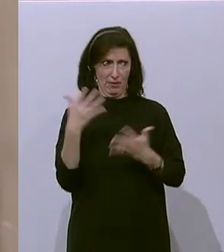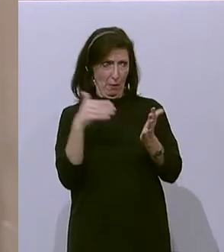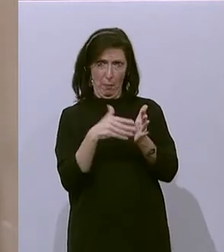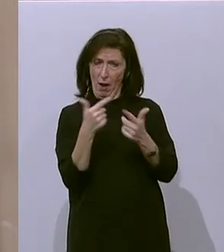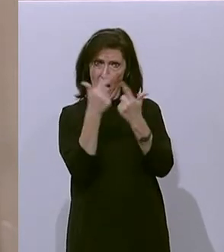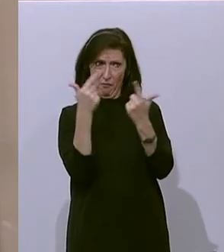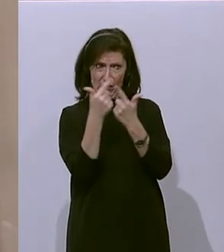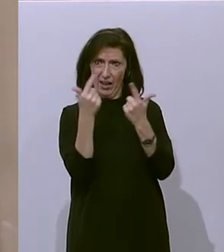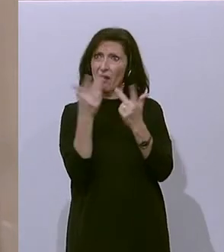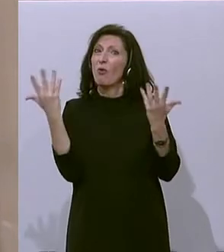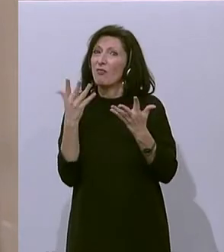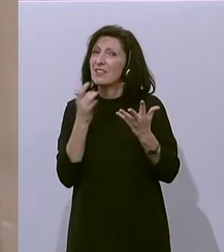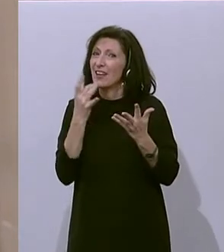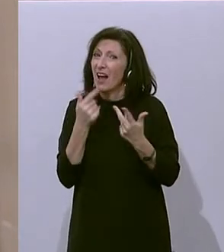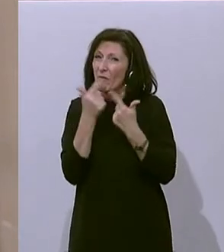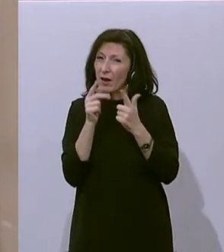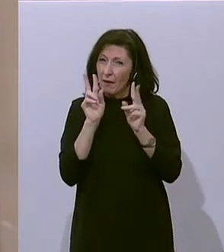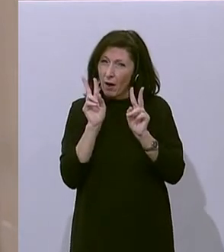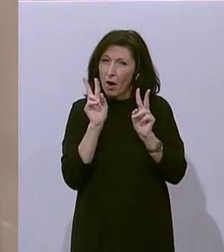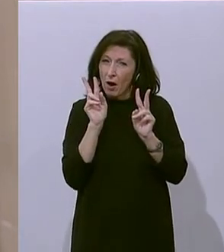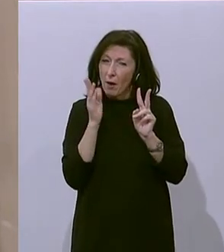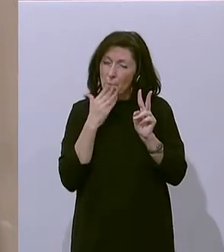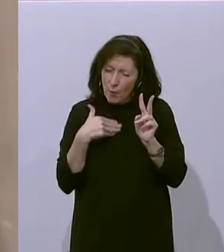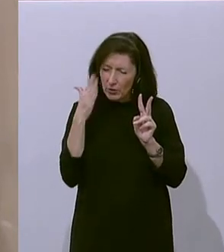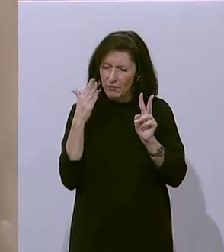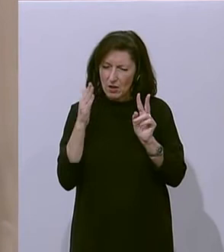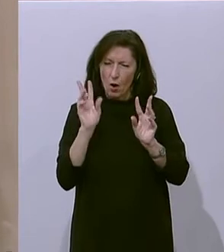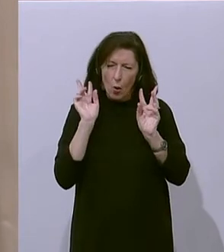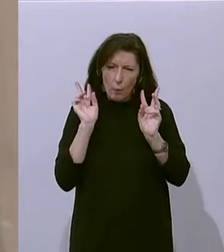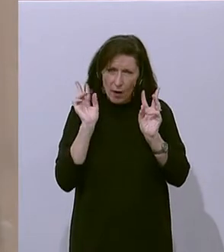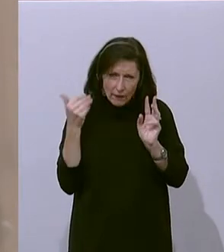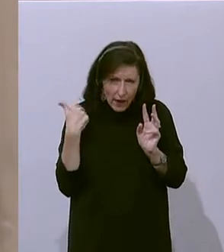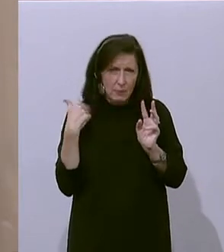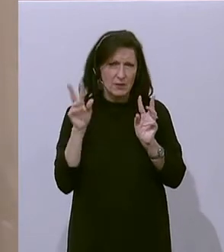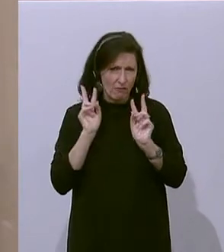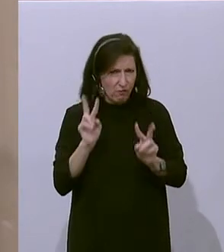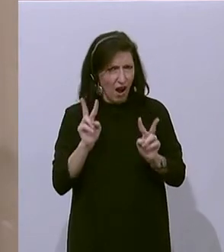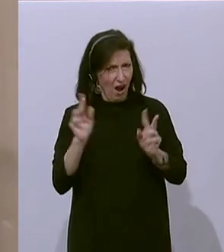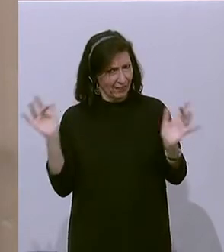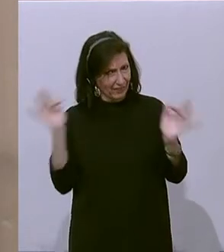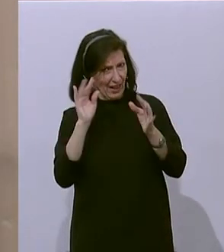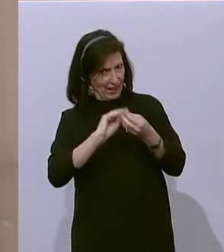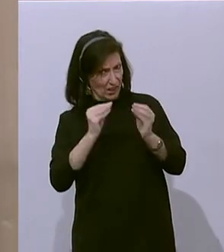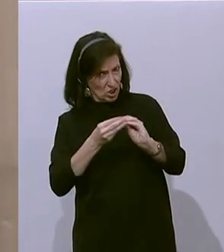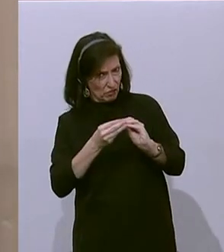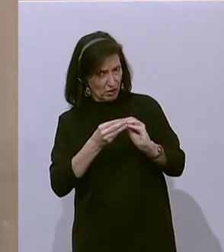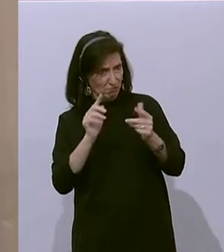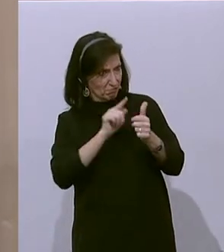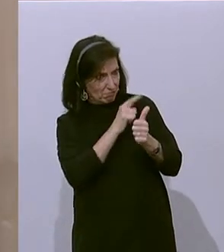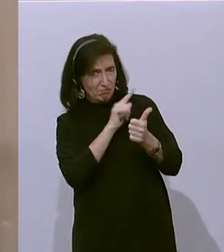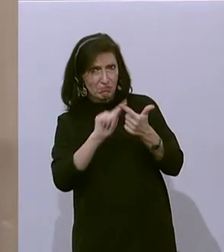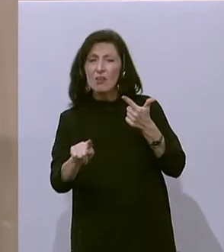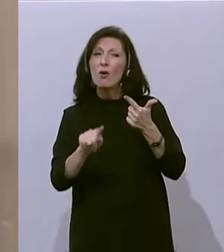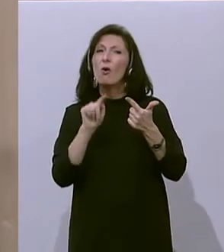es tatsächlich Gegengeschäfte? Inwiefern und welche Regierungsmitglieder haben